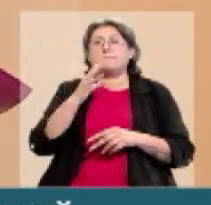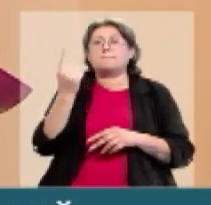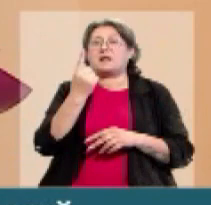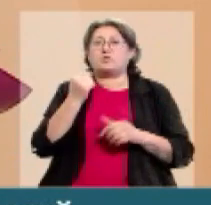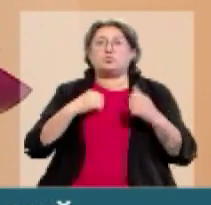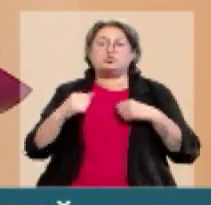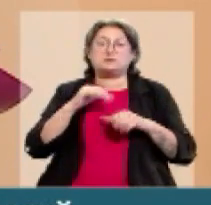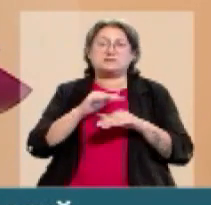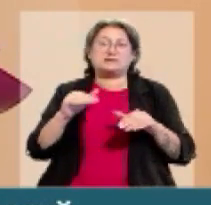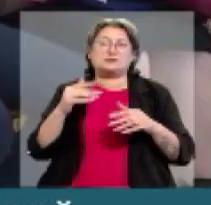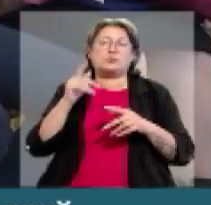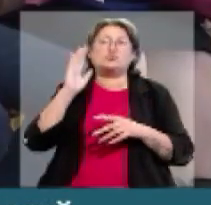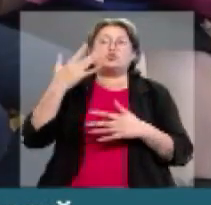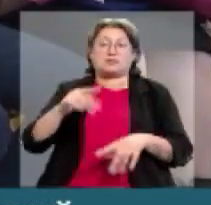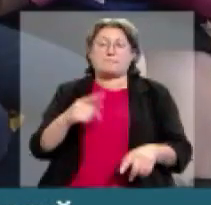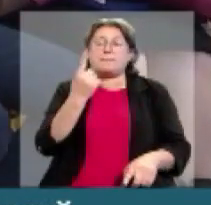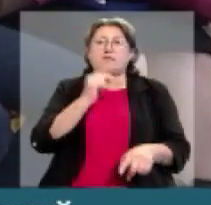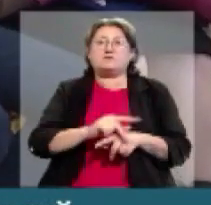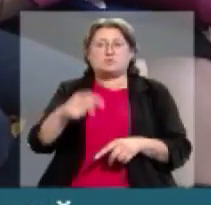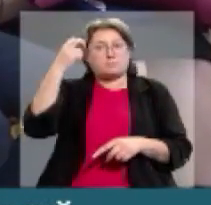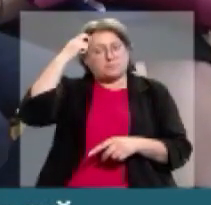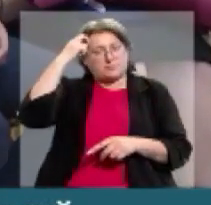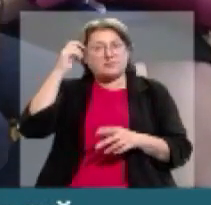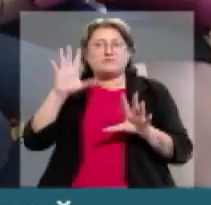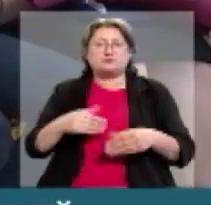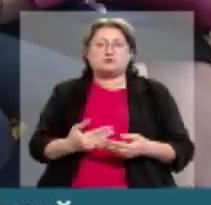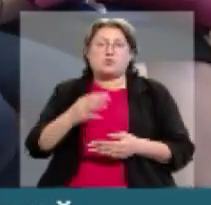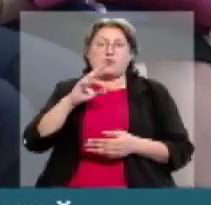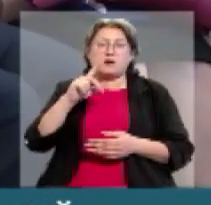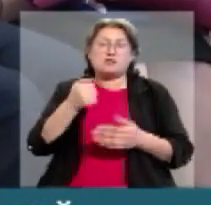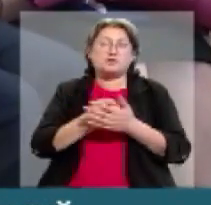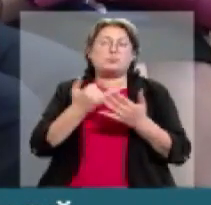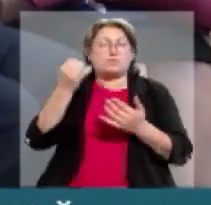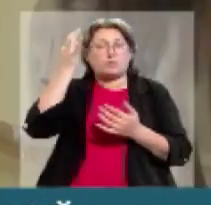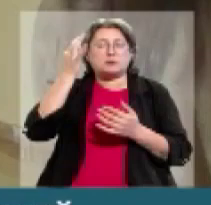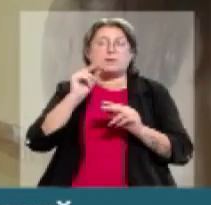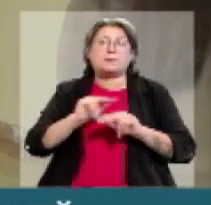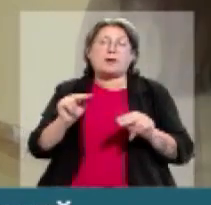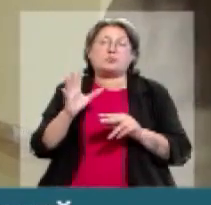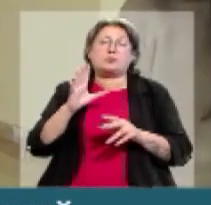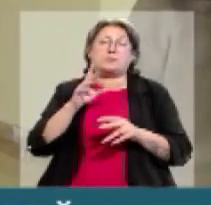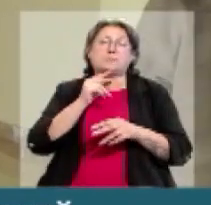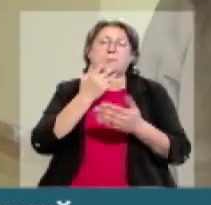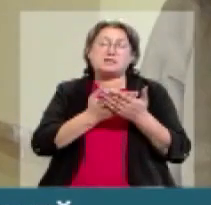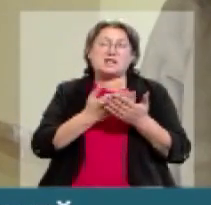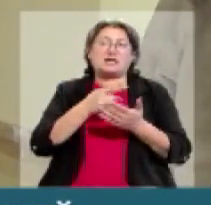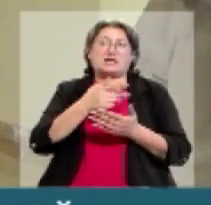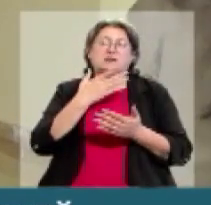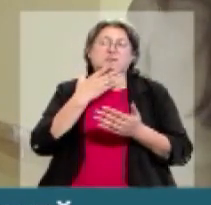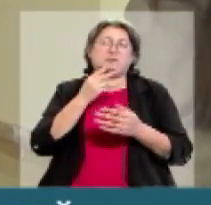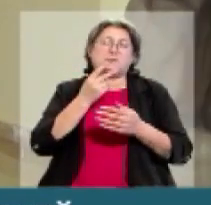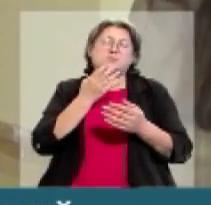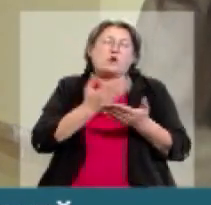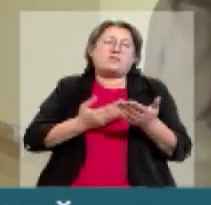учительницы дети, будучи уже взрослыми, хранят в памяти всю жизнь. К слову, Ольга до сих пор помнит преподавателей, которые показали ей азы любимой